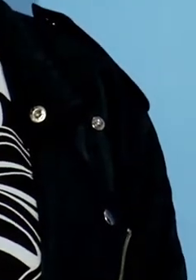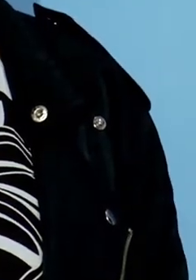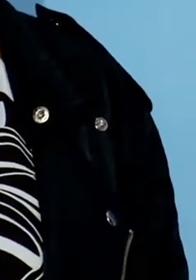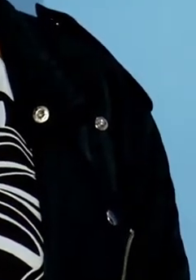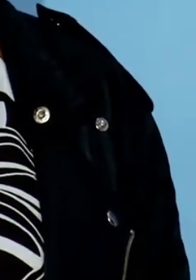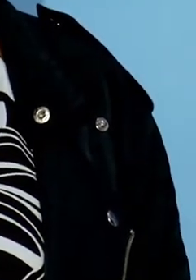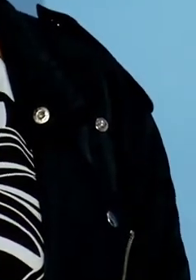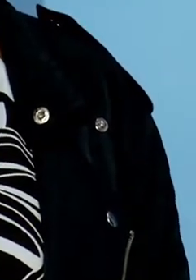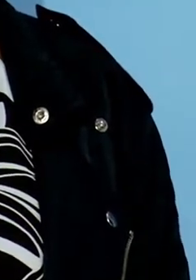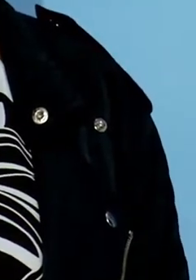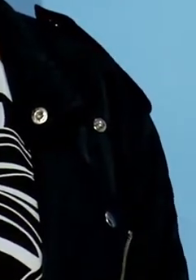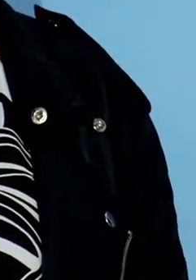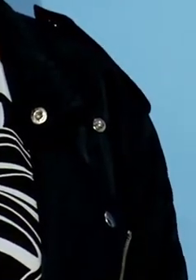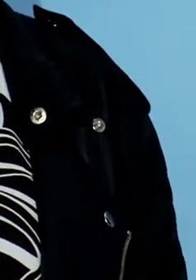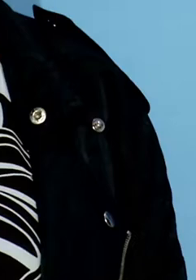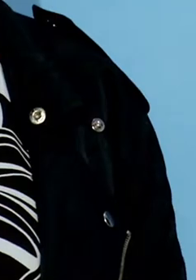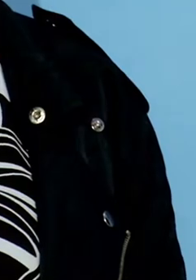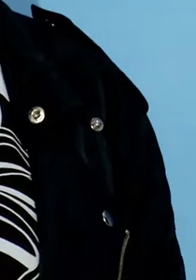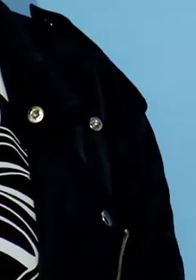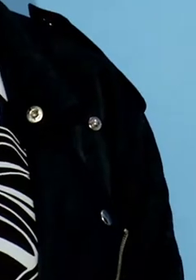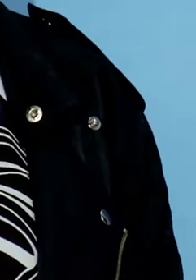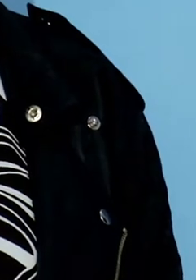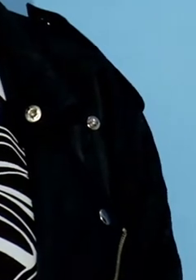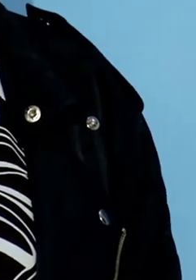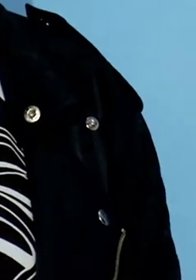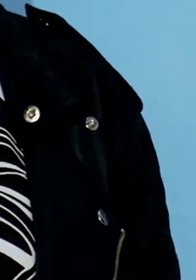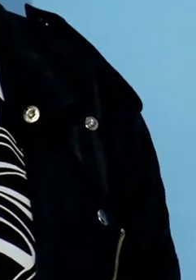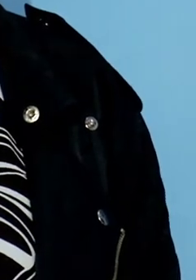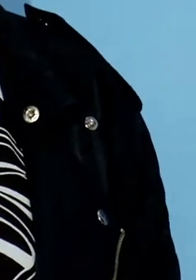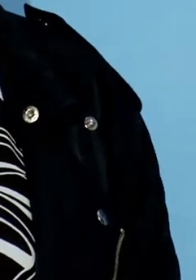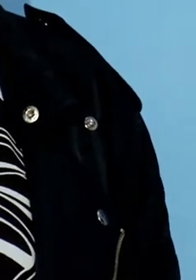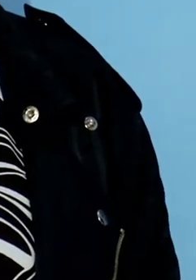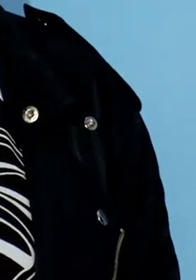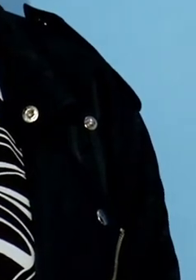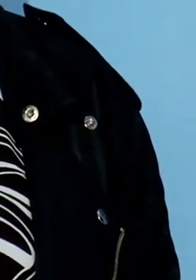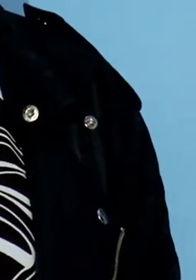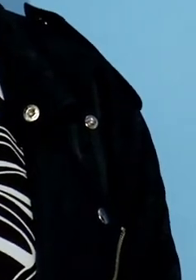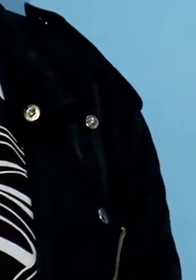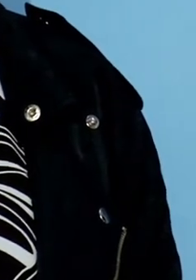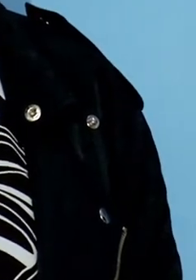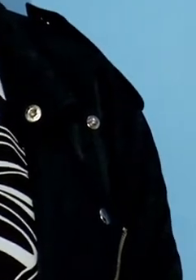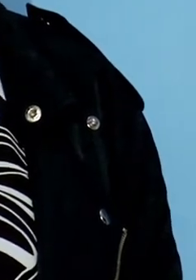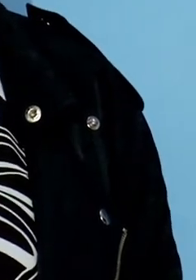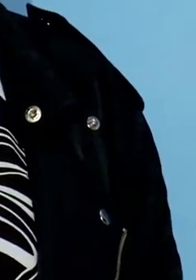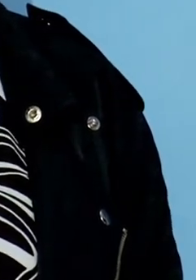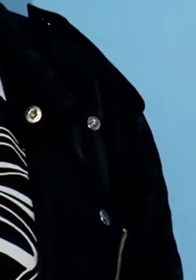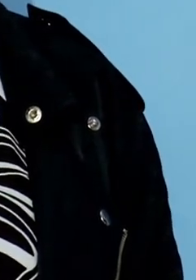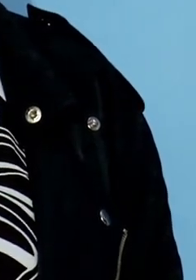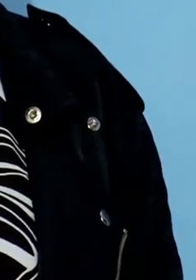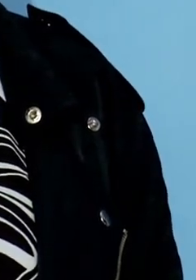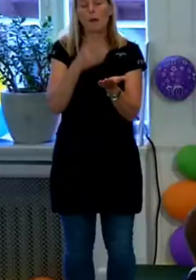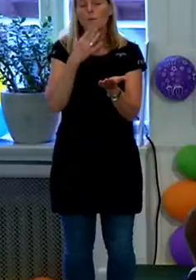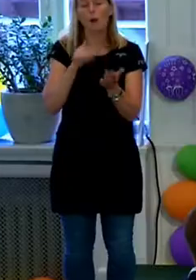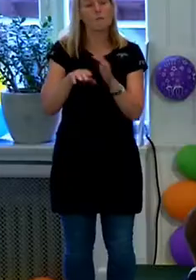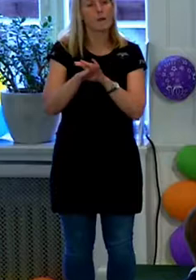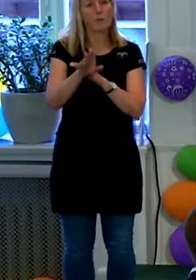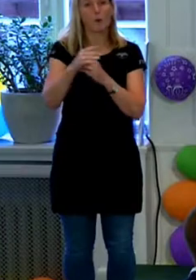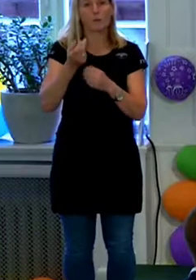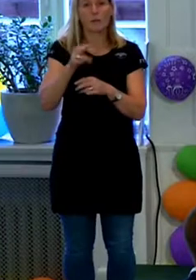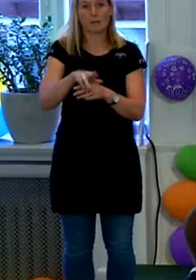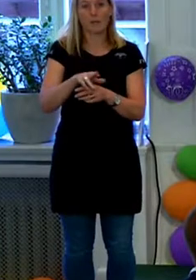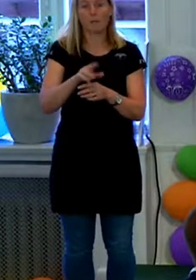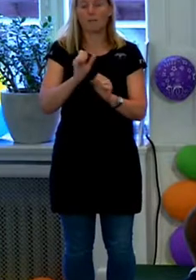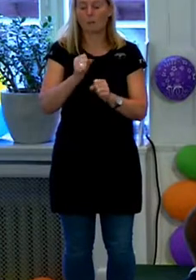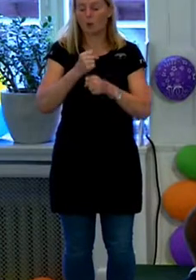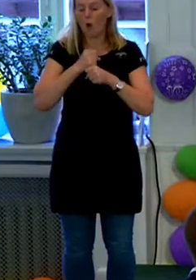och faktiskt arbetat för att visa det här är den prioriterade vägen framåt. Så att jag skulle ändå vilja lyfta det som ett framgångsexempel. Nu gäller det att